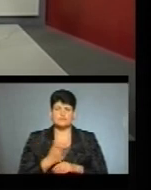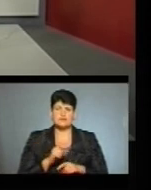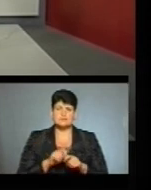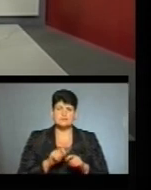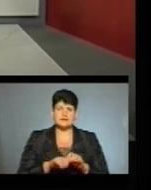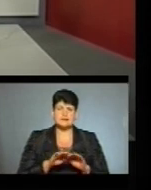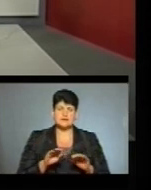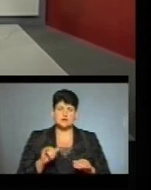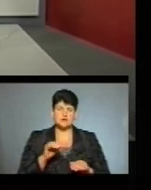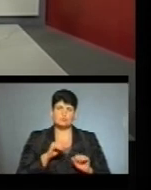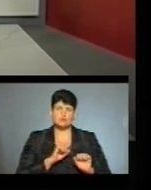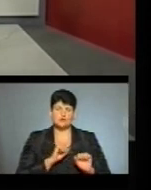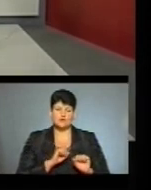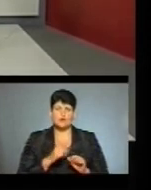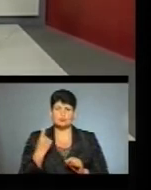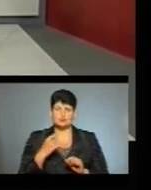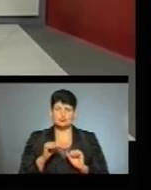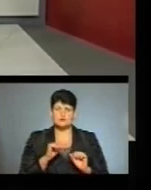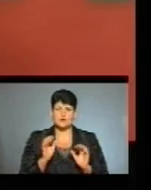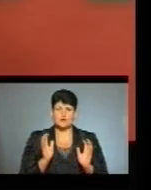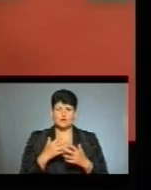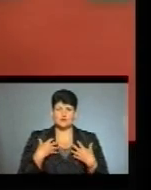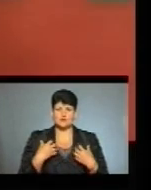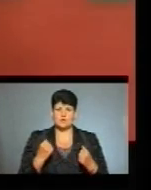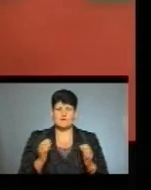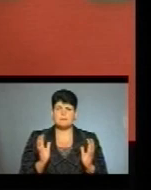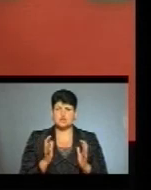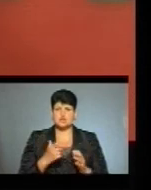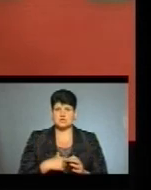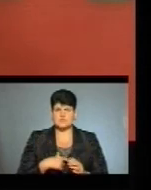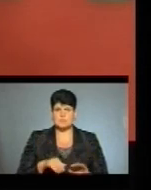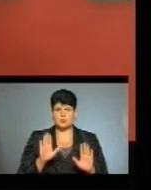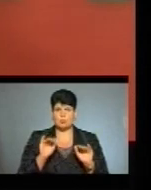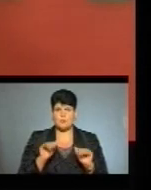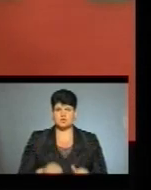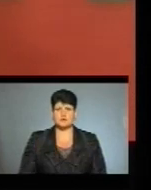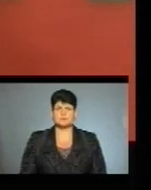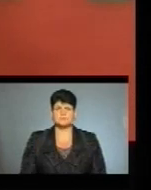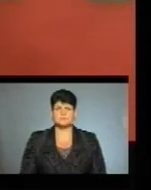дитячої імунології обласного управління охорони здоров'я. Бережіть себе. До побачення.